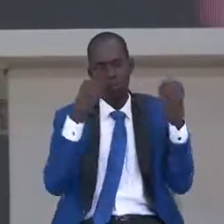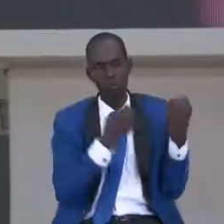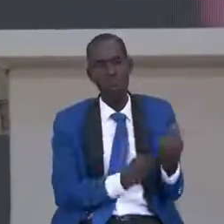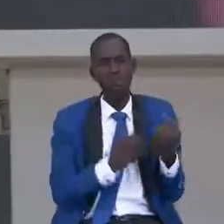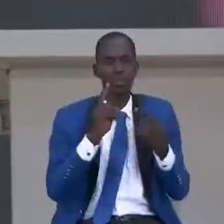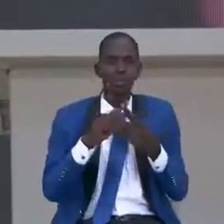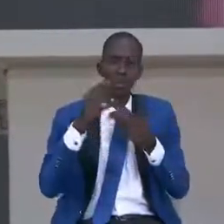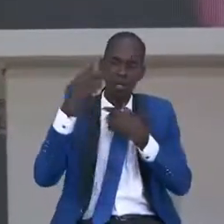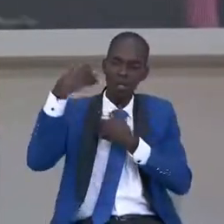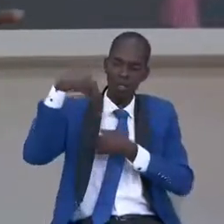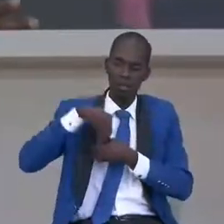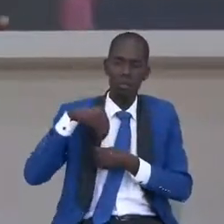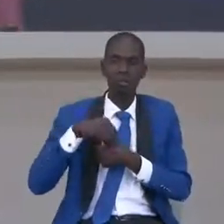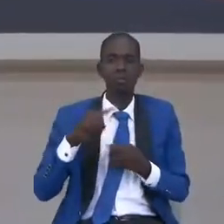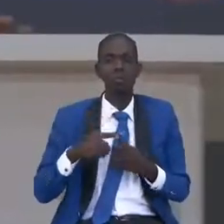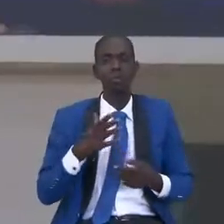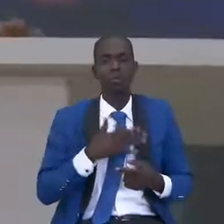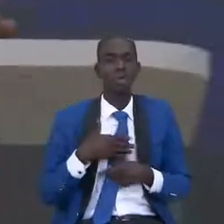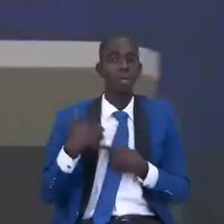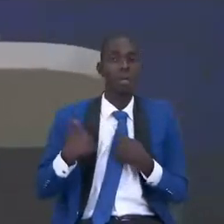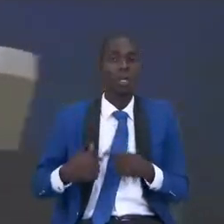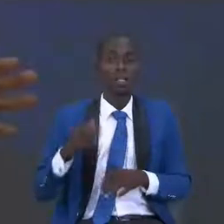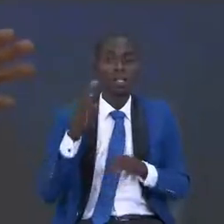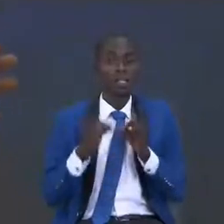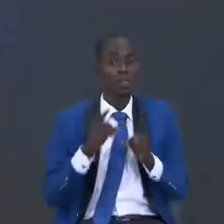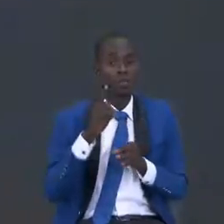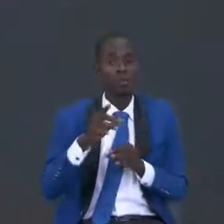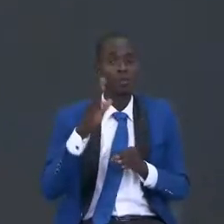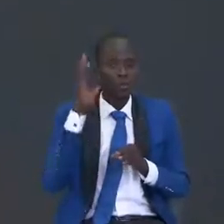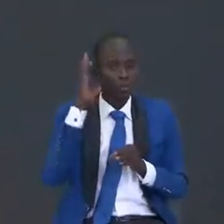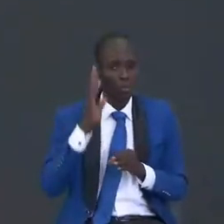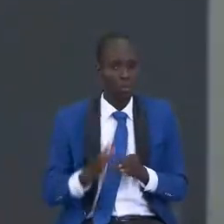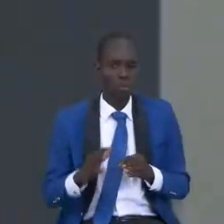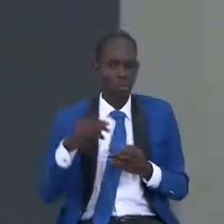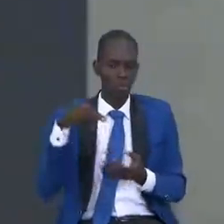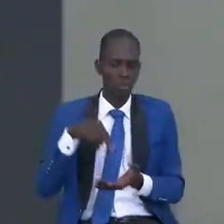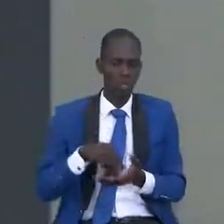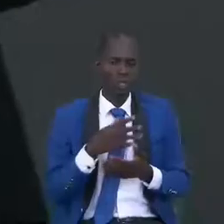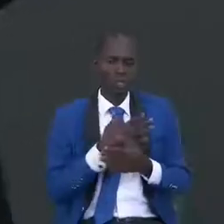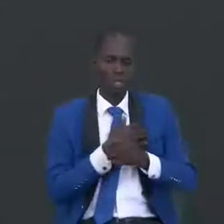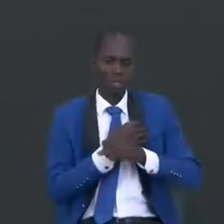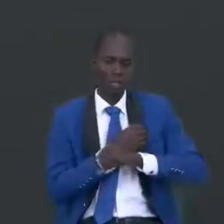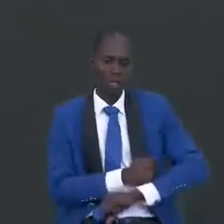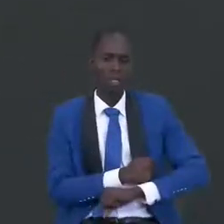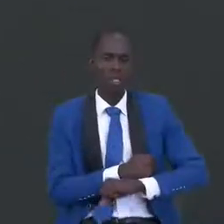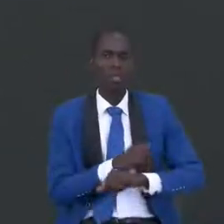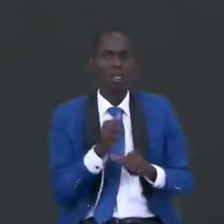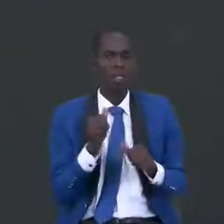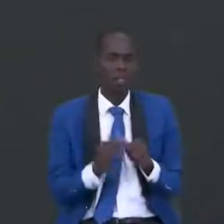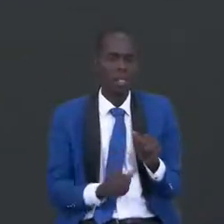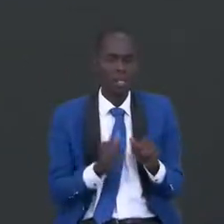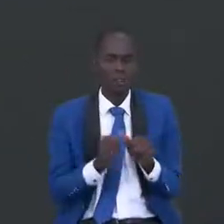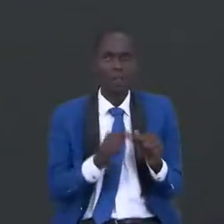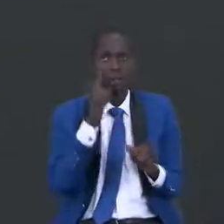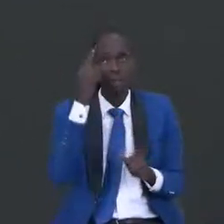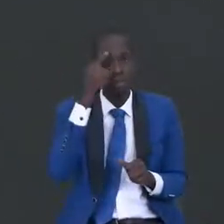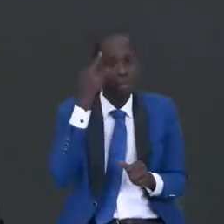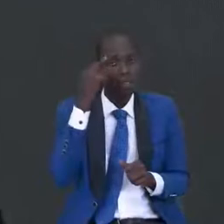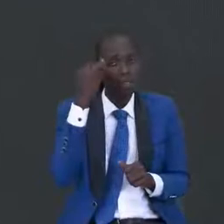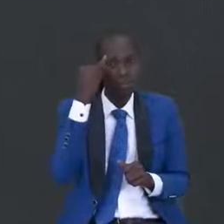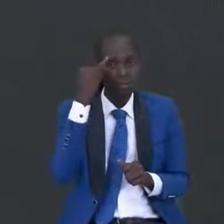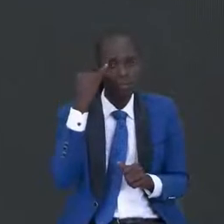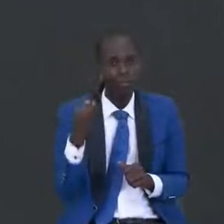Et c'est eux que j'accepte dans ma vie. Si tu peux tenir à la porte comme ça, et toute pensée, toute idée qui